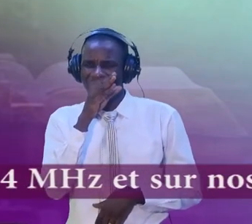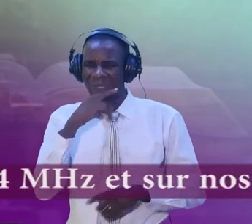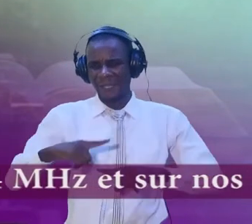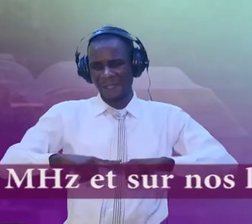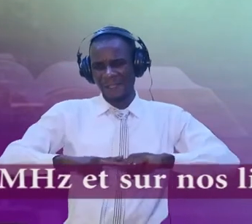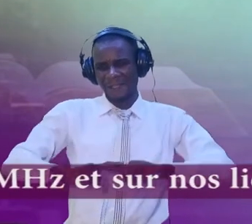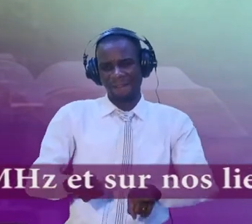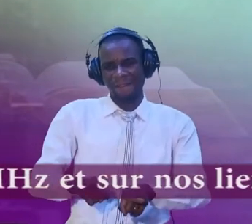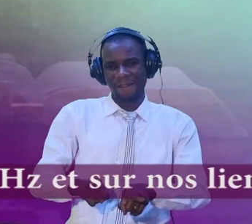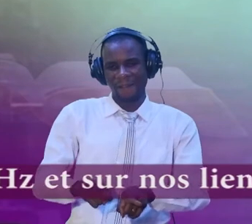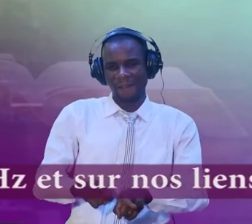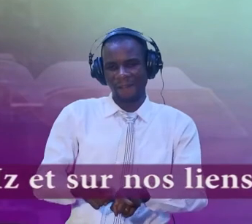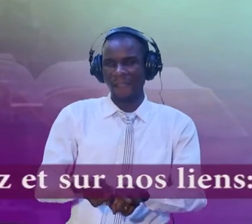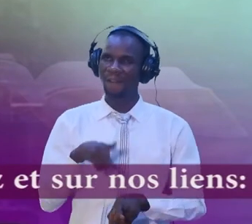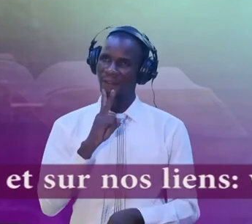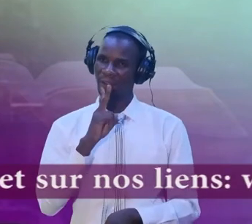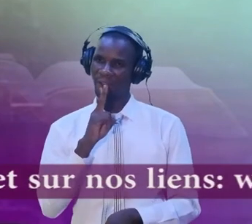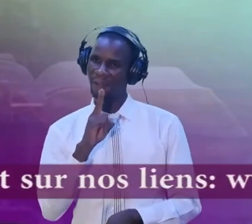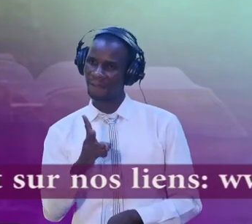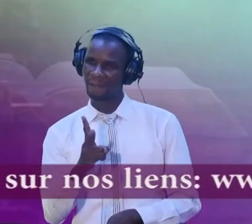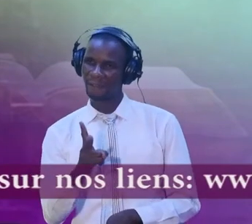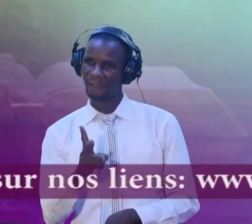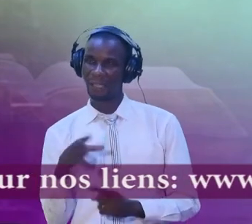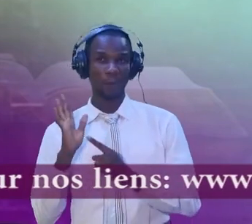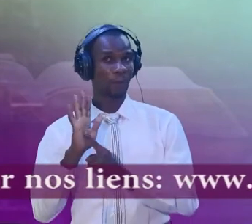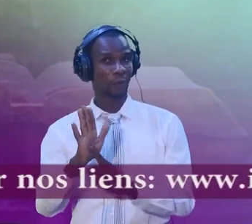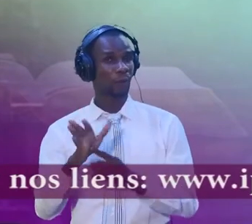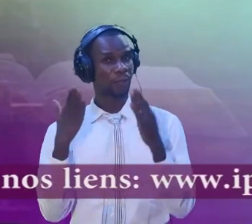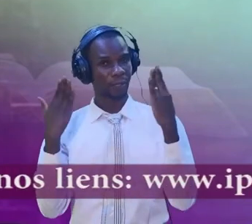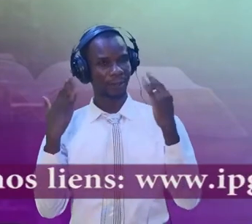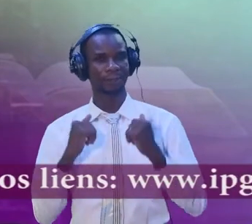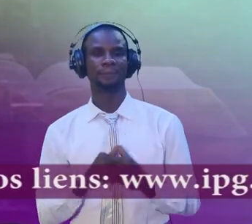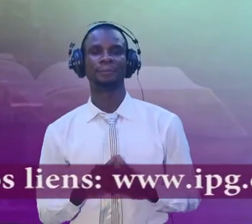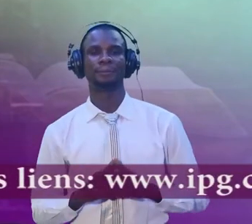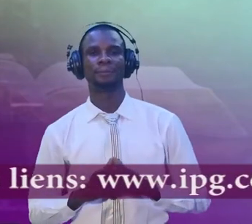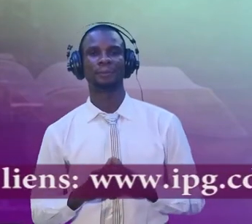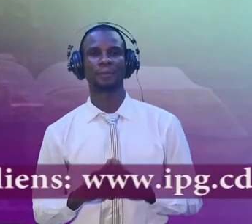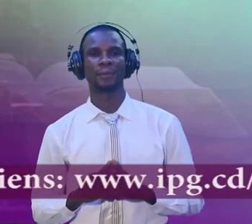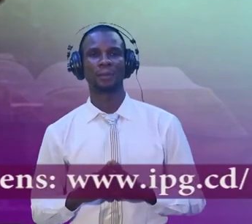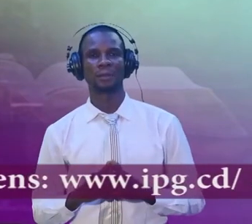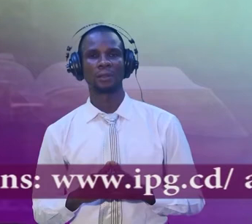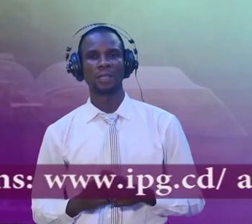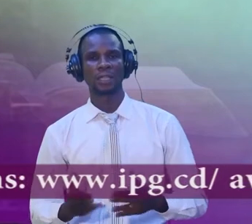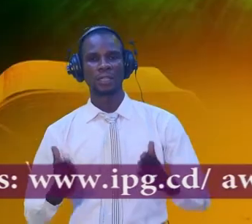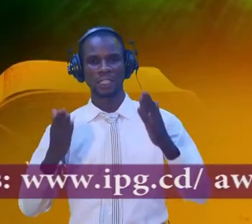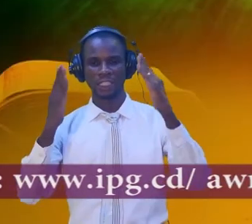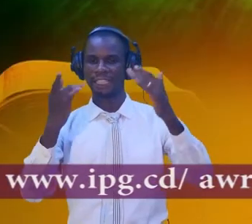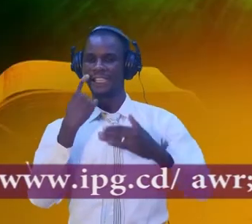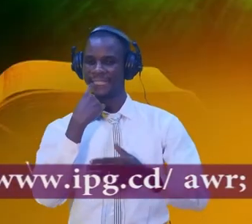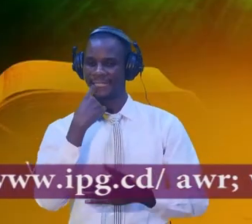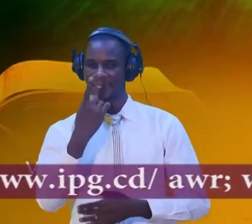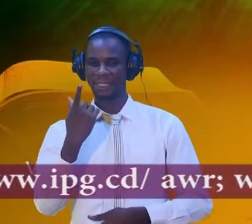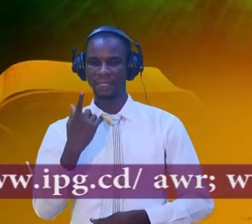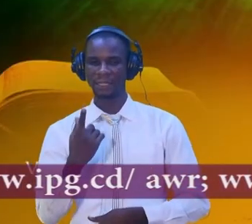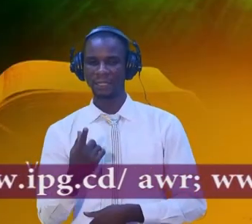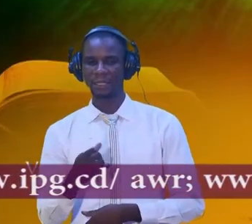Na uongo mkuu huu ulikuwa ni kinyume sana na ukweli ambao Mungu alisema. Aliyesema